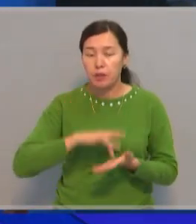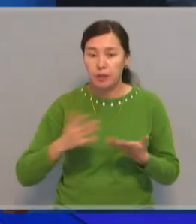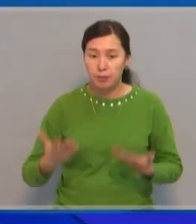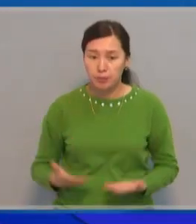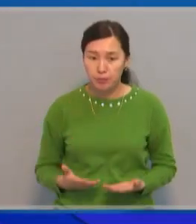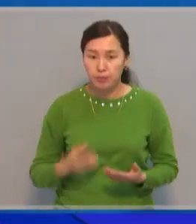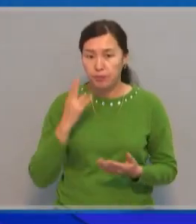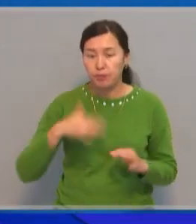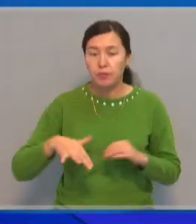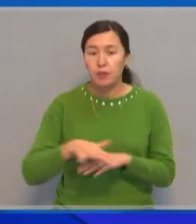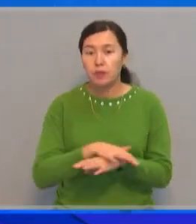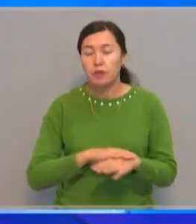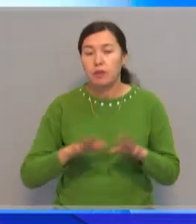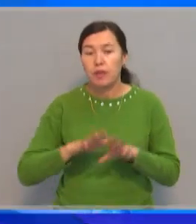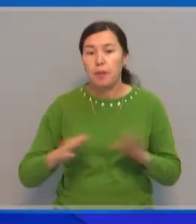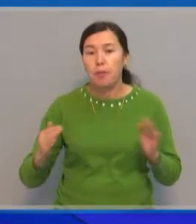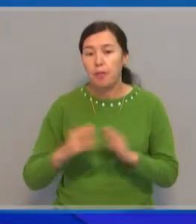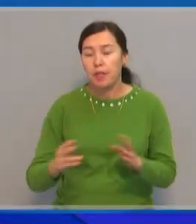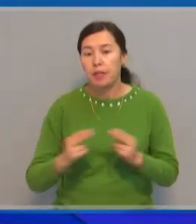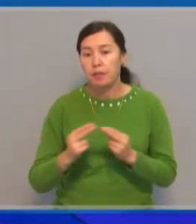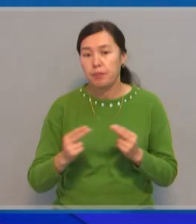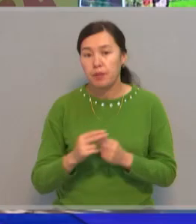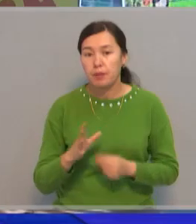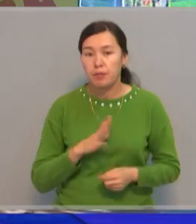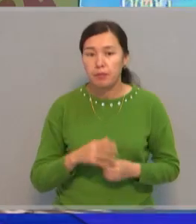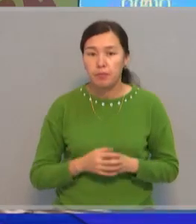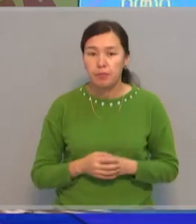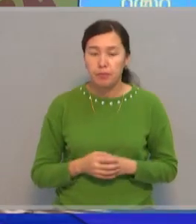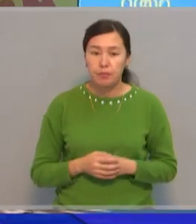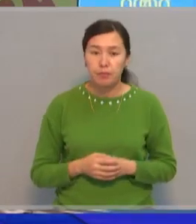тұрады, мегаполистегі балалар үйінде тәрбиеленген.